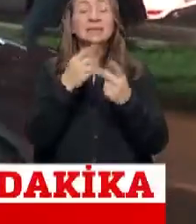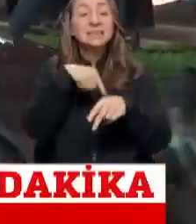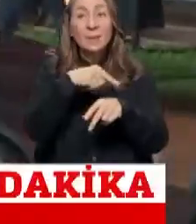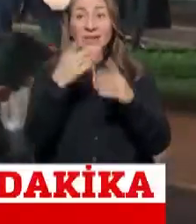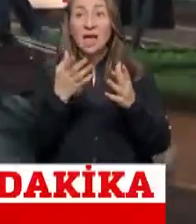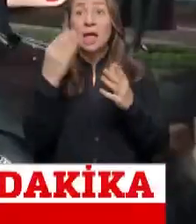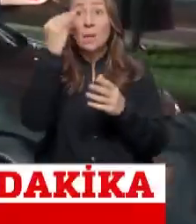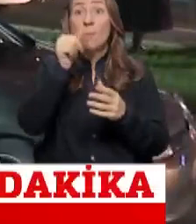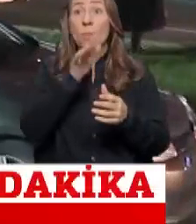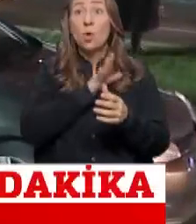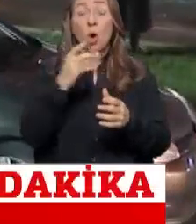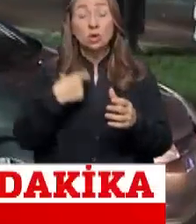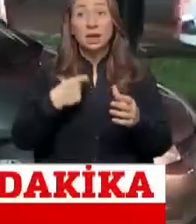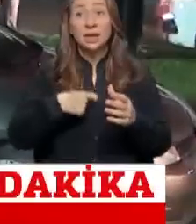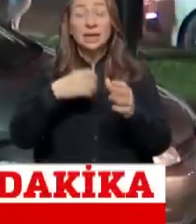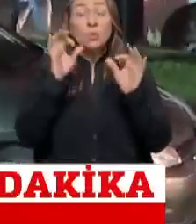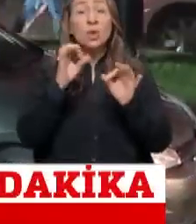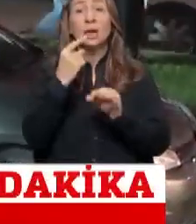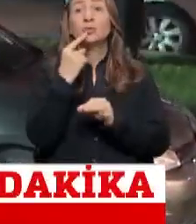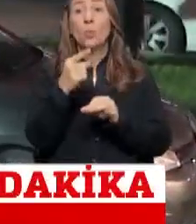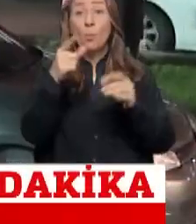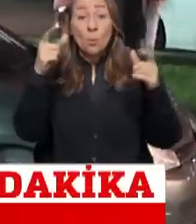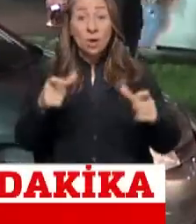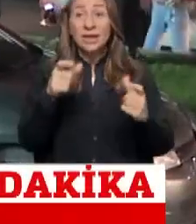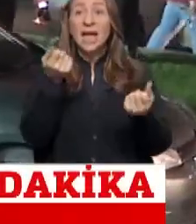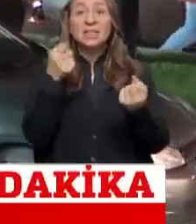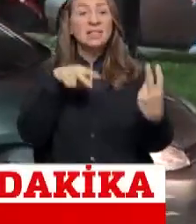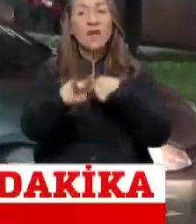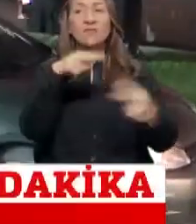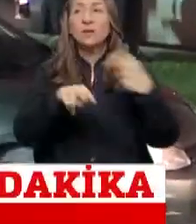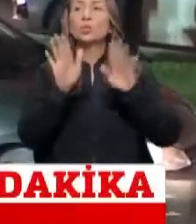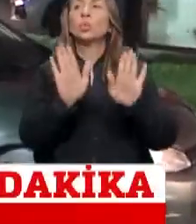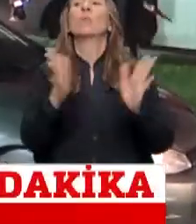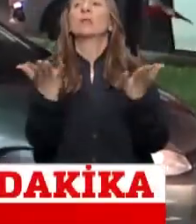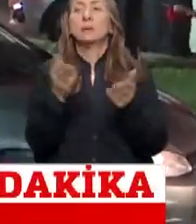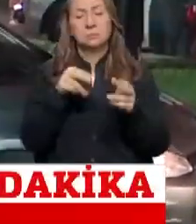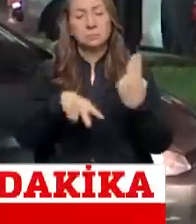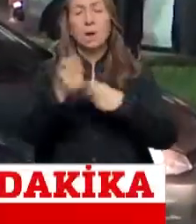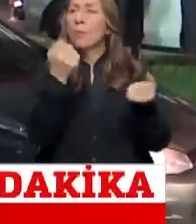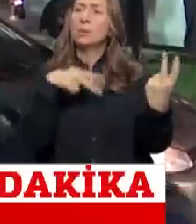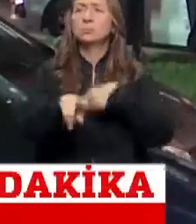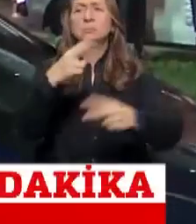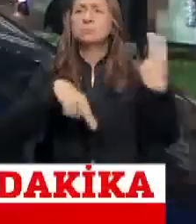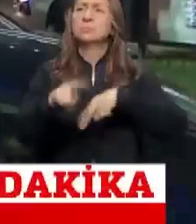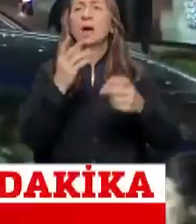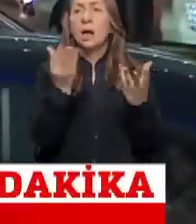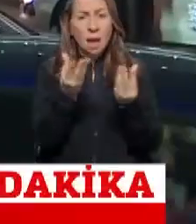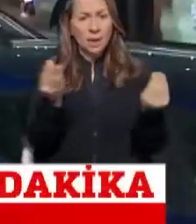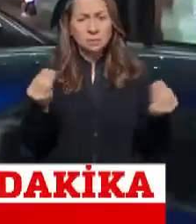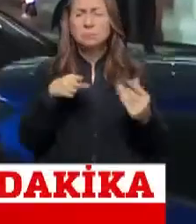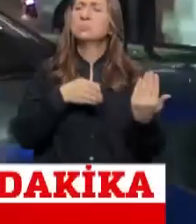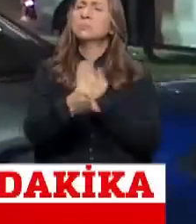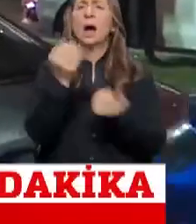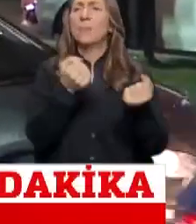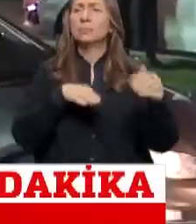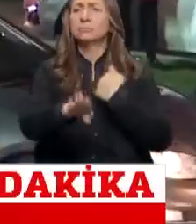sırasında da Ekrem İmamoğlu özellikle altını çizmişti. Bölgede trafiğin kesilmemesine, trafik hiç kesilmedi. Kalabalığın arasından